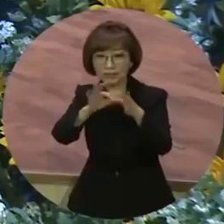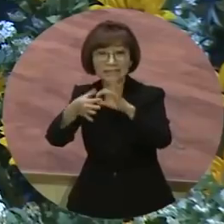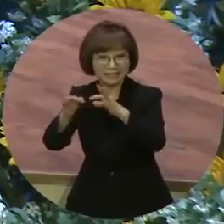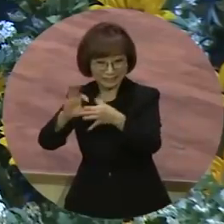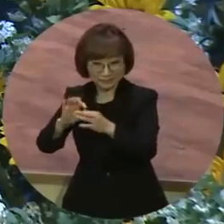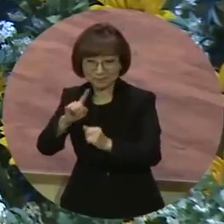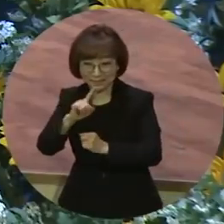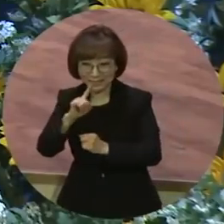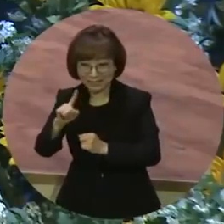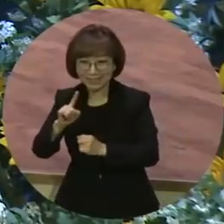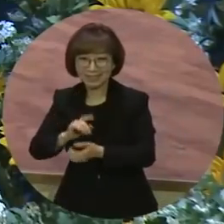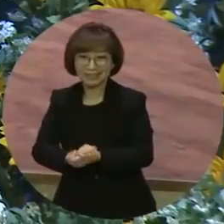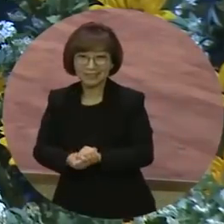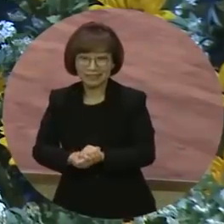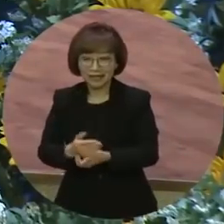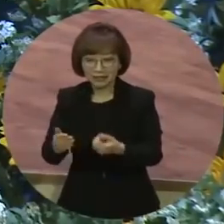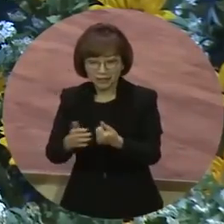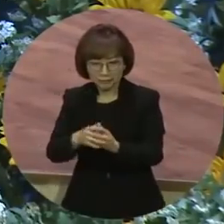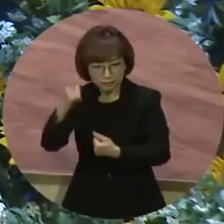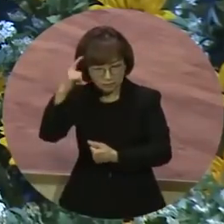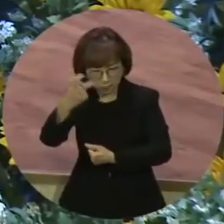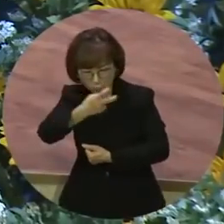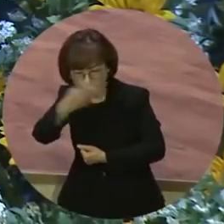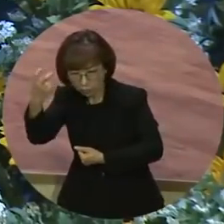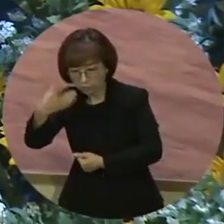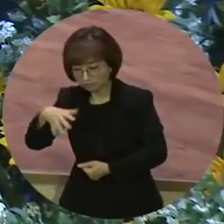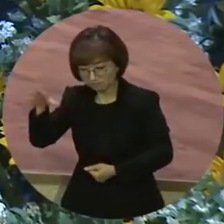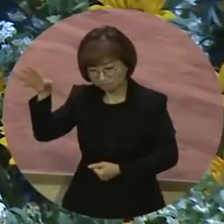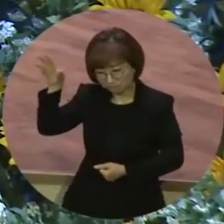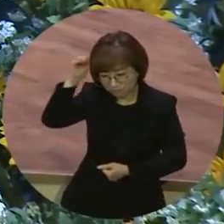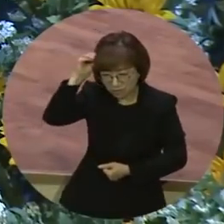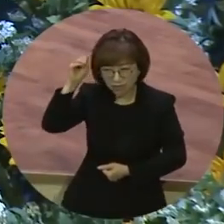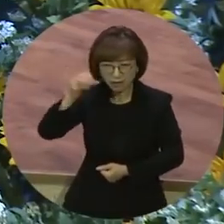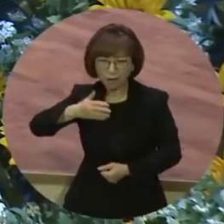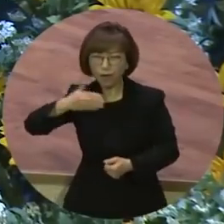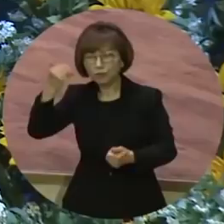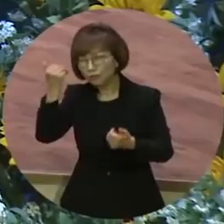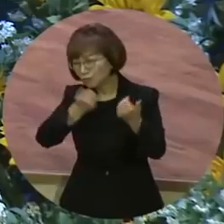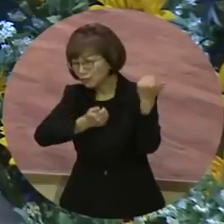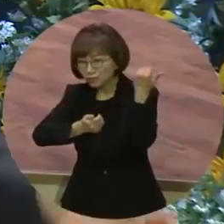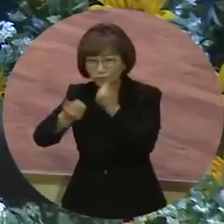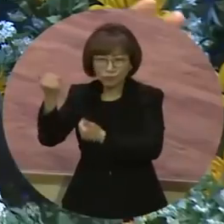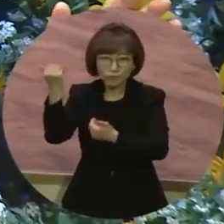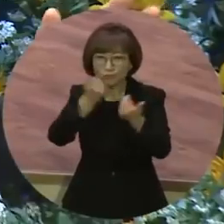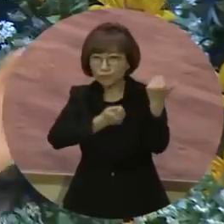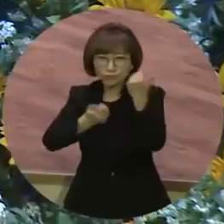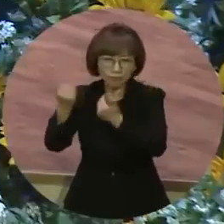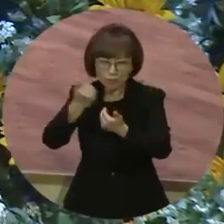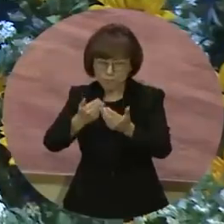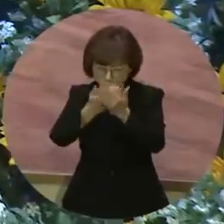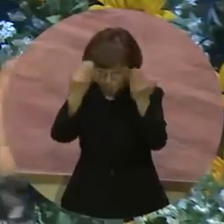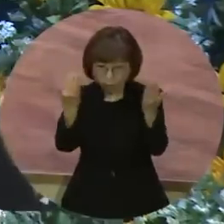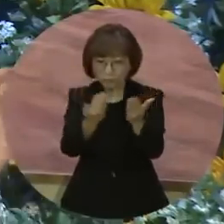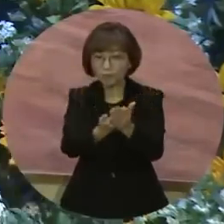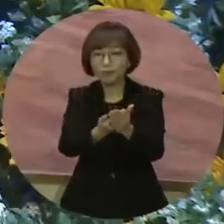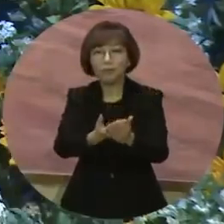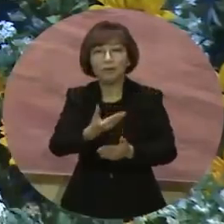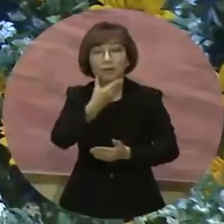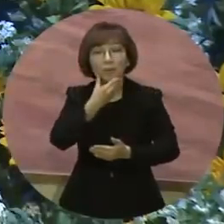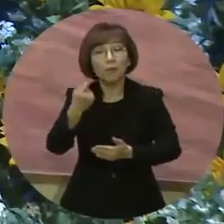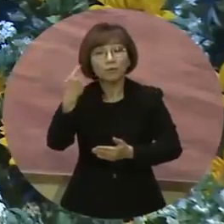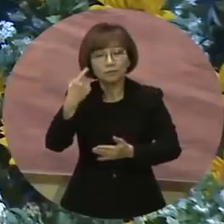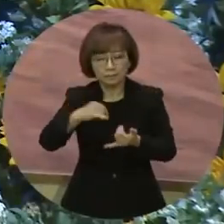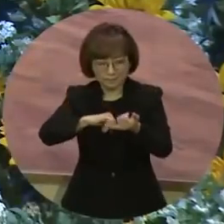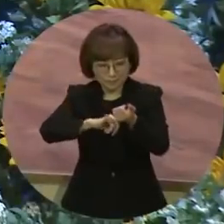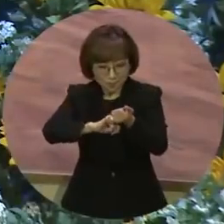말해서 문명인이나 미개인이나 이유식한 자나 무식한 자나 어느 누구에게도 복음 듣지 못한